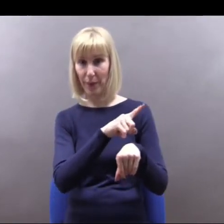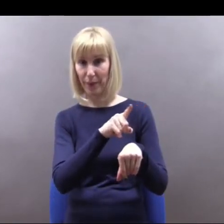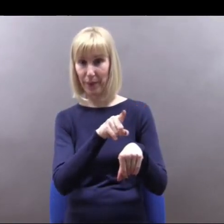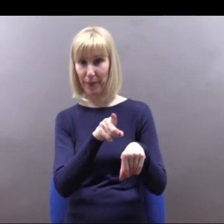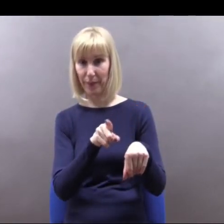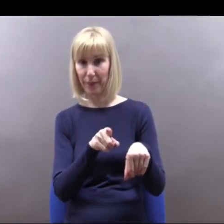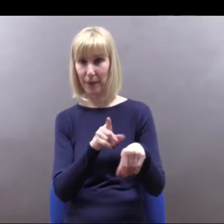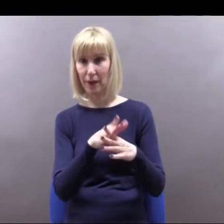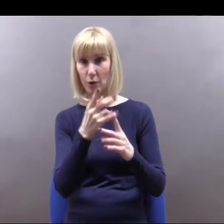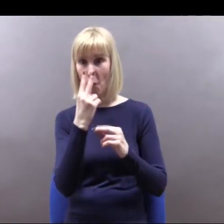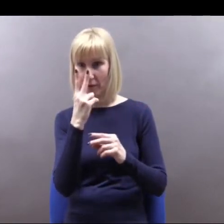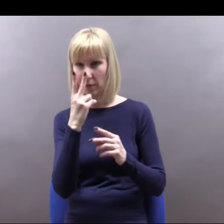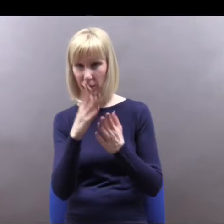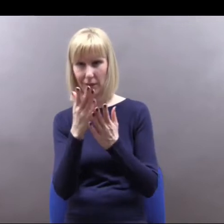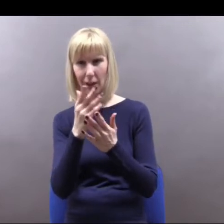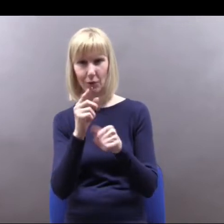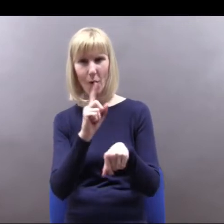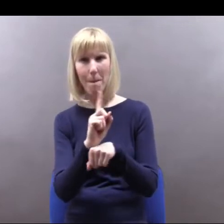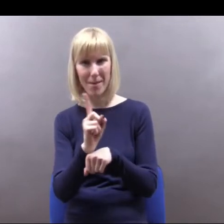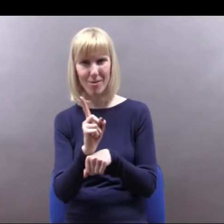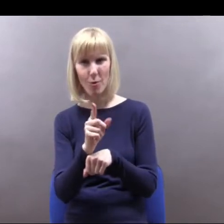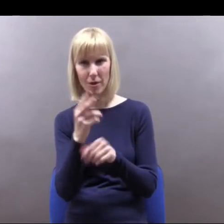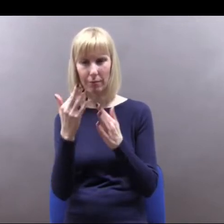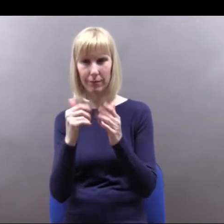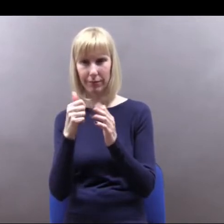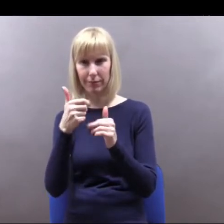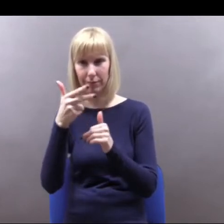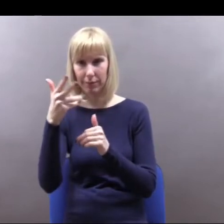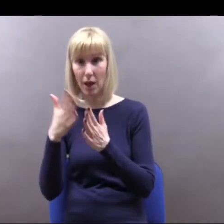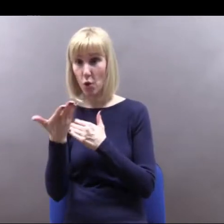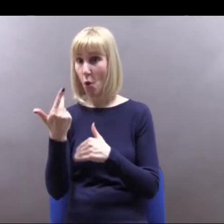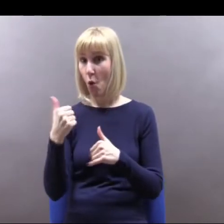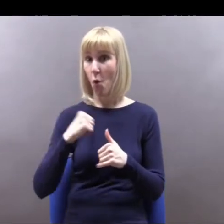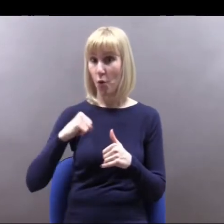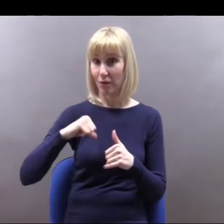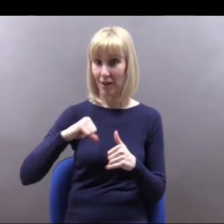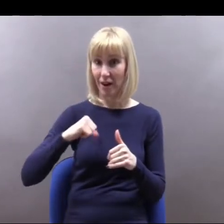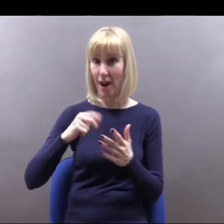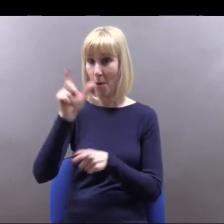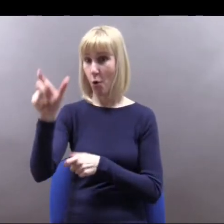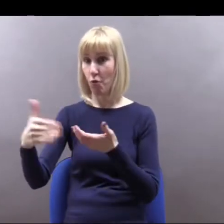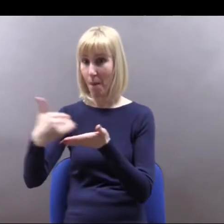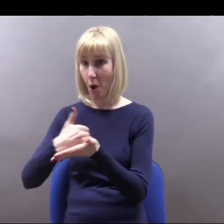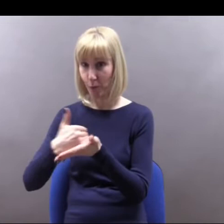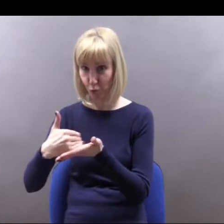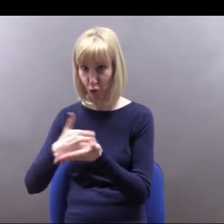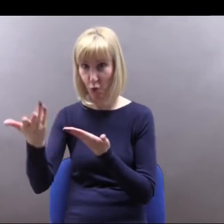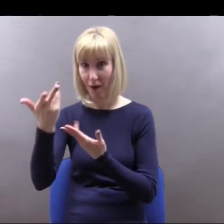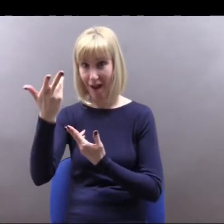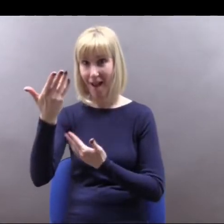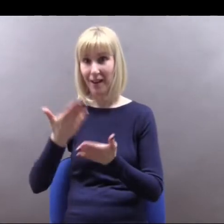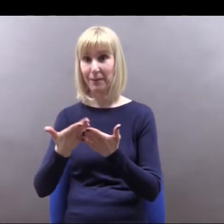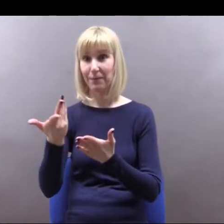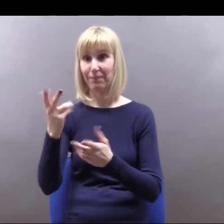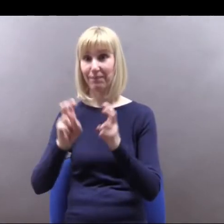Będą jechać do nas ze stacji obok, na którą pociąg gdyby mógł do niego wsiąść, od ręki